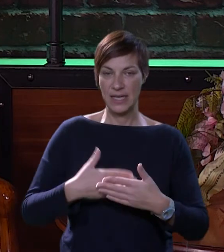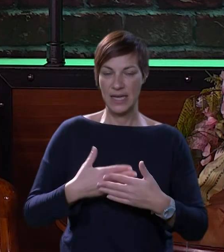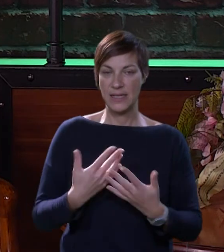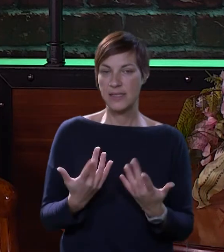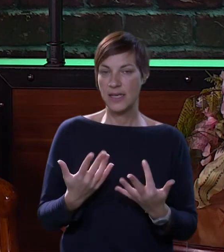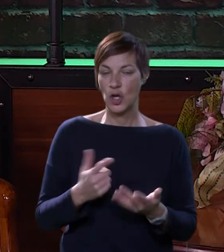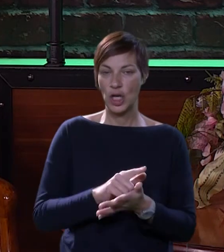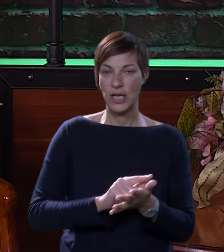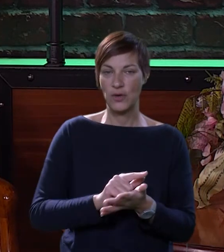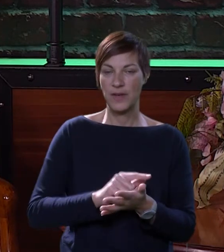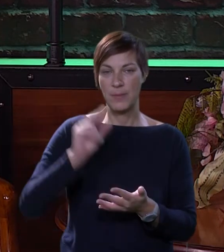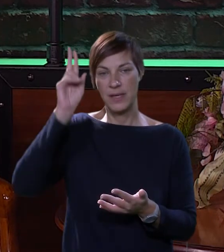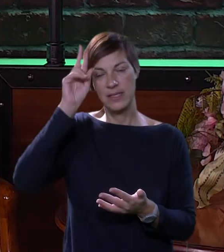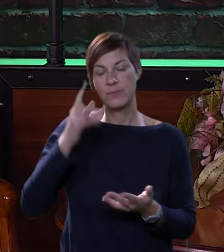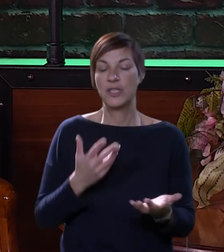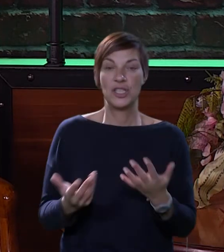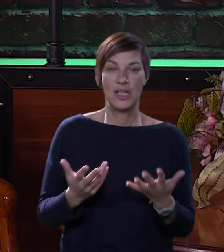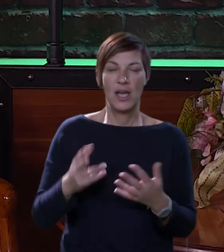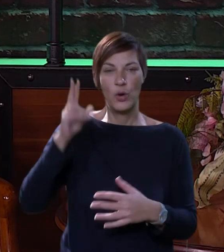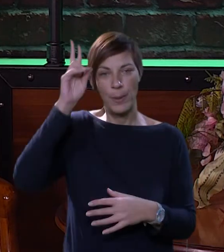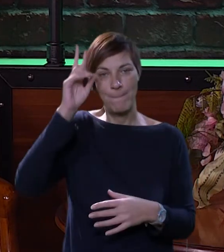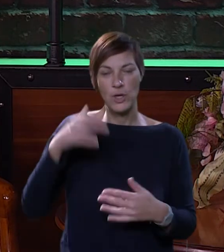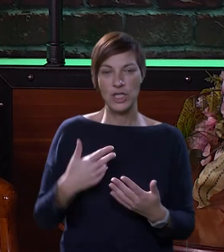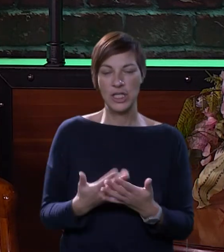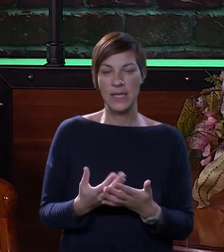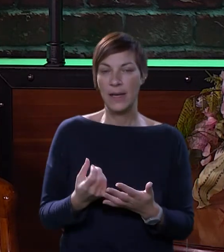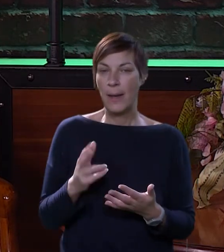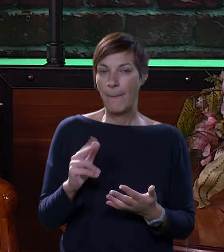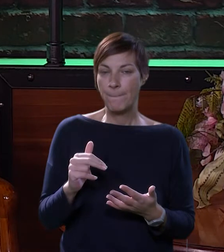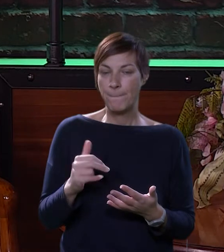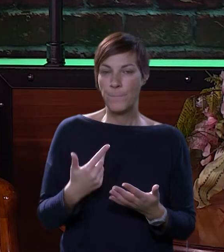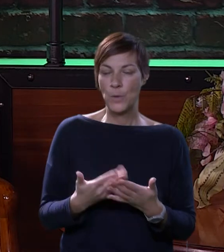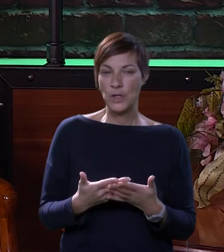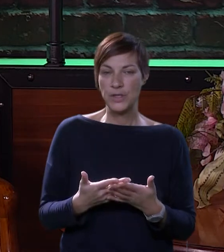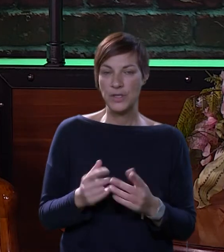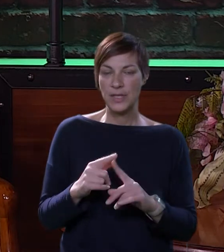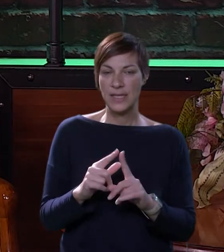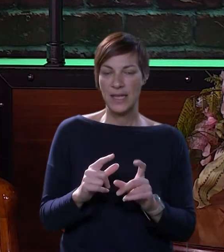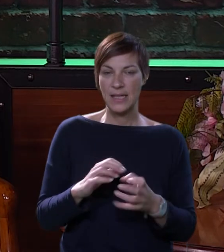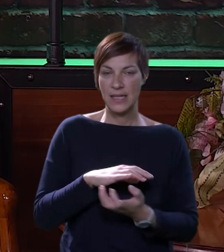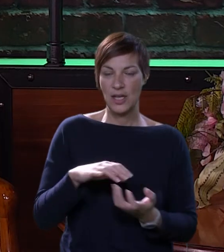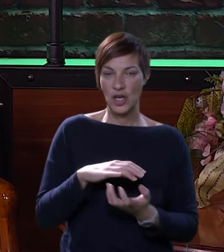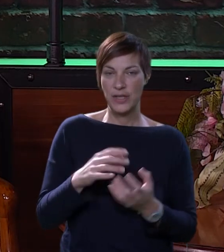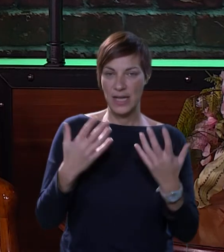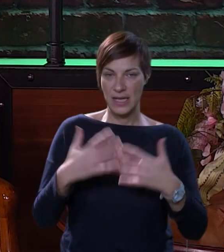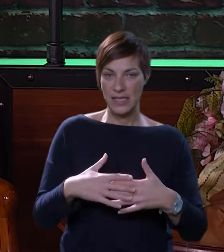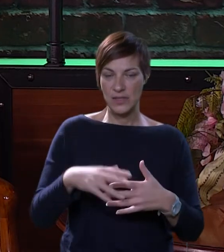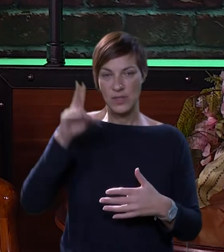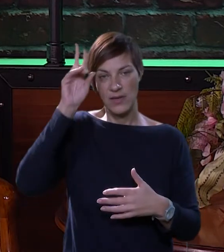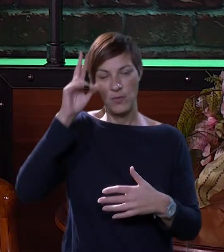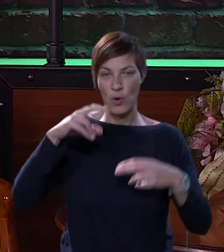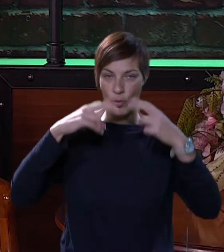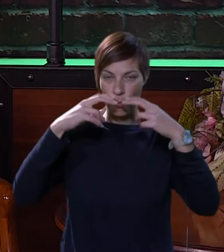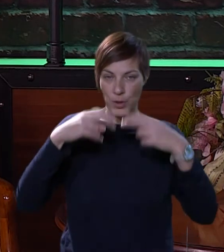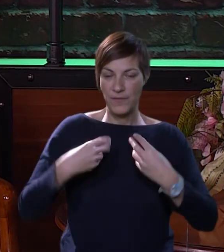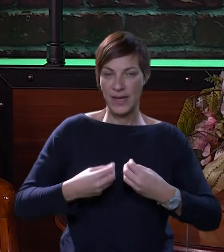granice. Koliko vremena smiješ, na koji način smiješ. Čak postoji i onaj PEGI sustav gdje zapravo roditelji na tom sustavu mogu